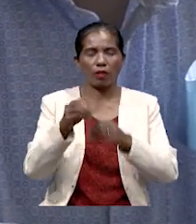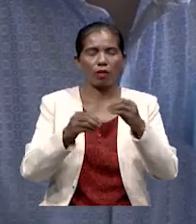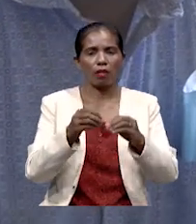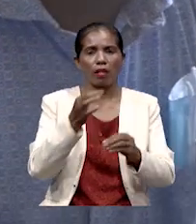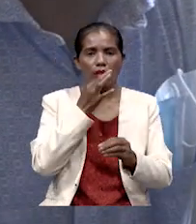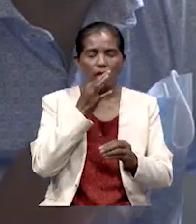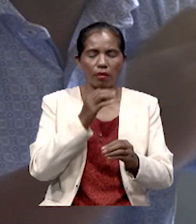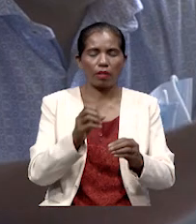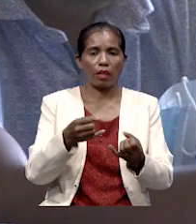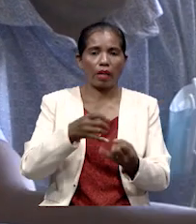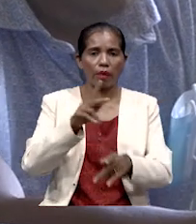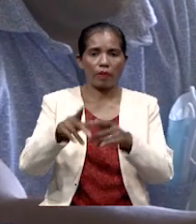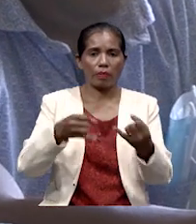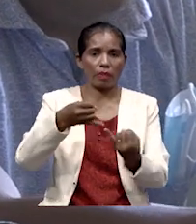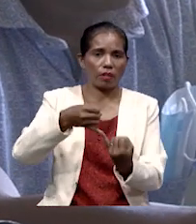nutrisan ne